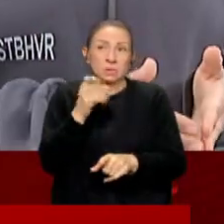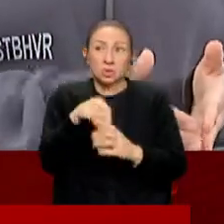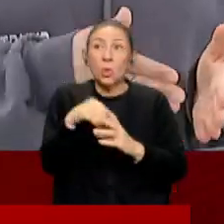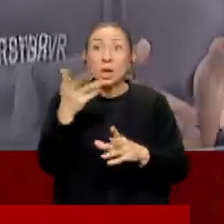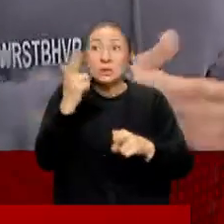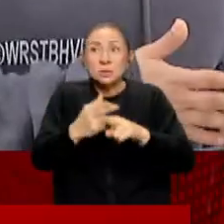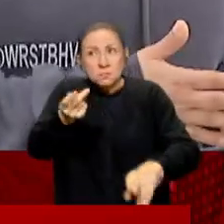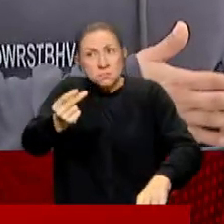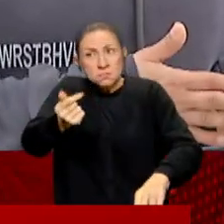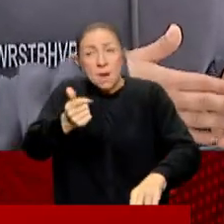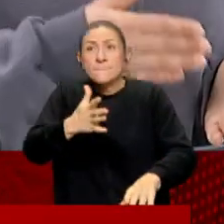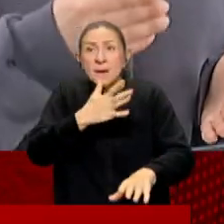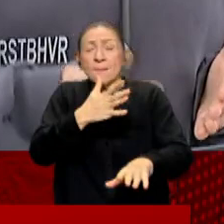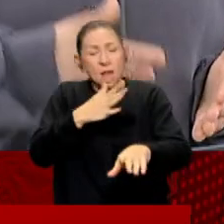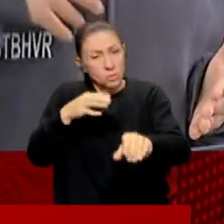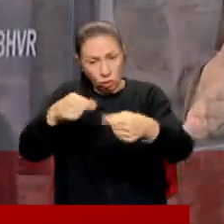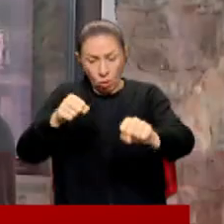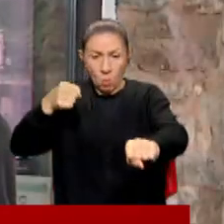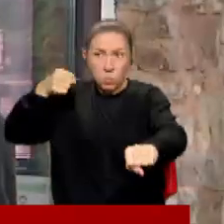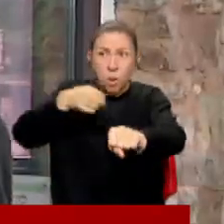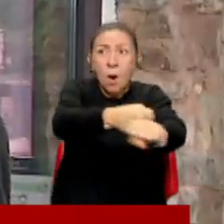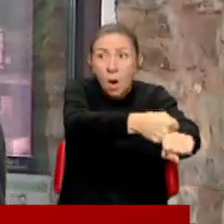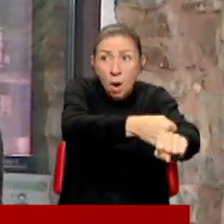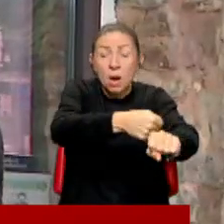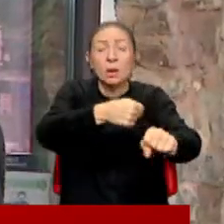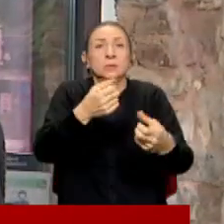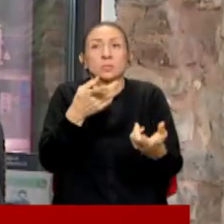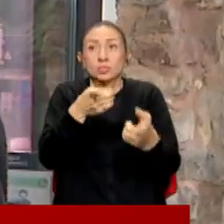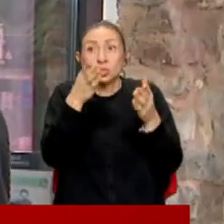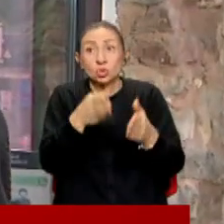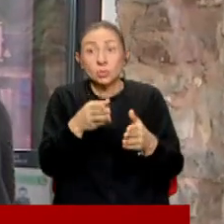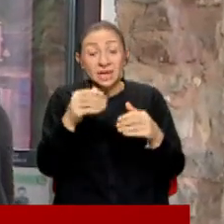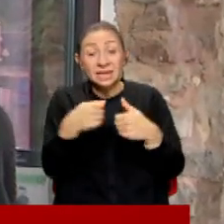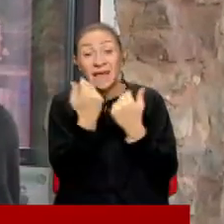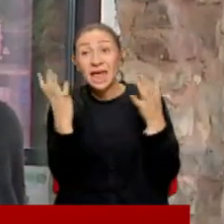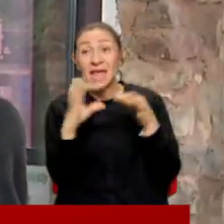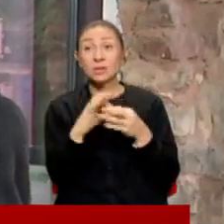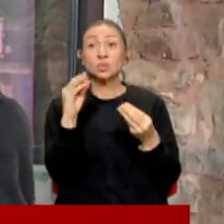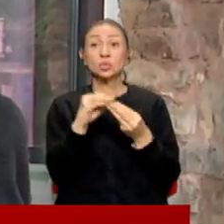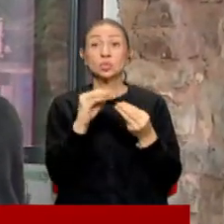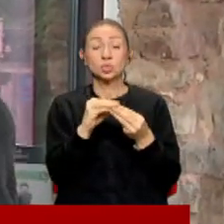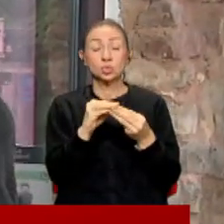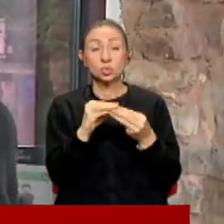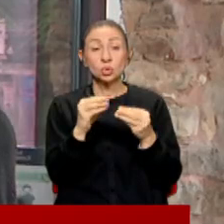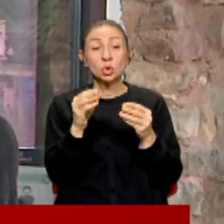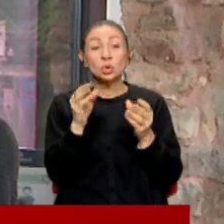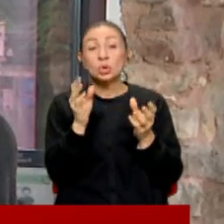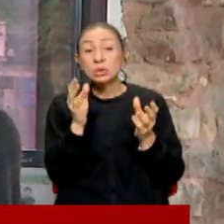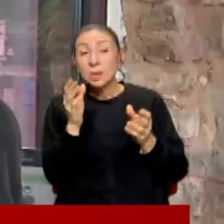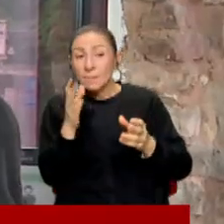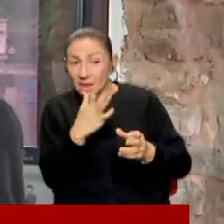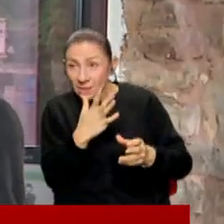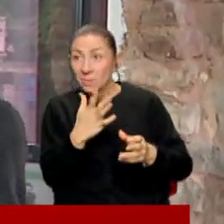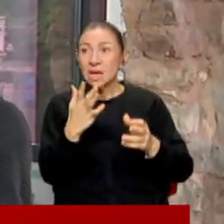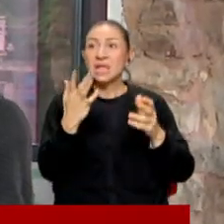O kadar hızlı geliyor ki bile bile üstüne geliyor. Vuruyor. Bu durum kazaya ilişkin suçun sahikini, yani kusur mu taksir